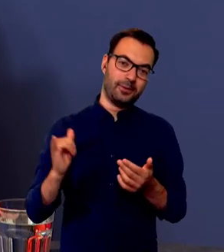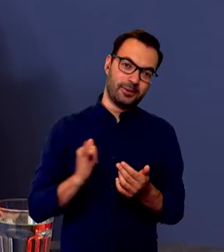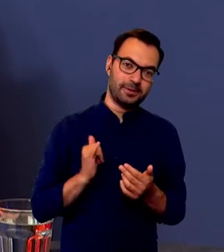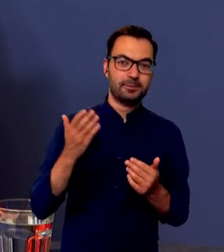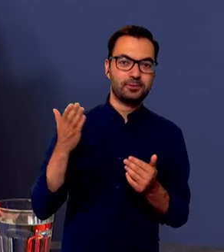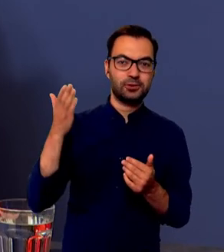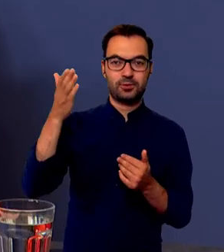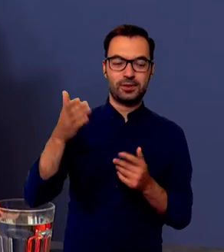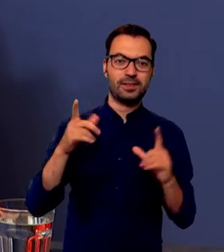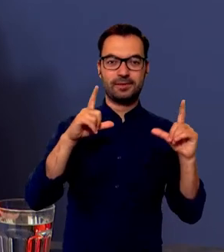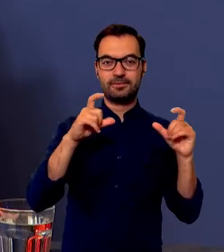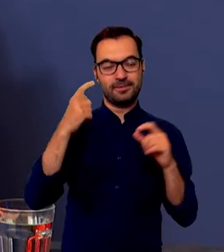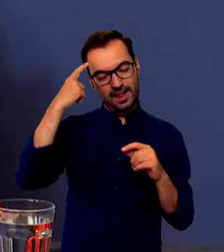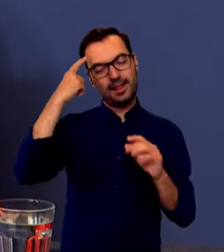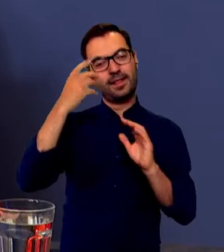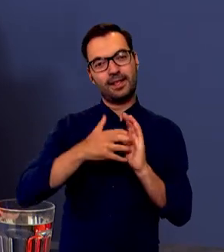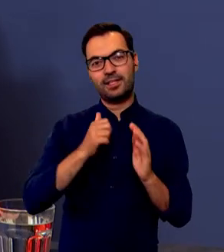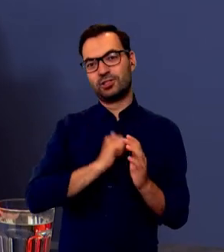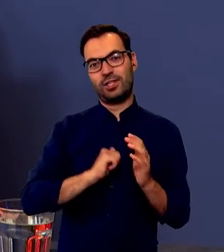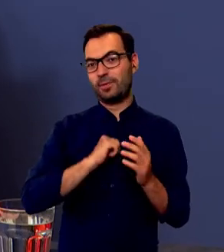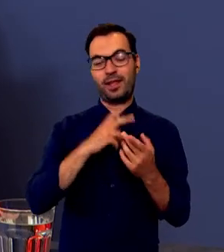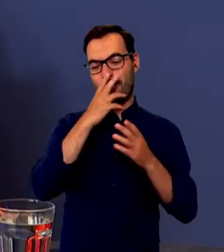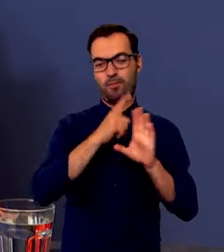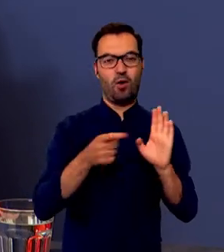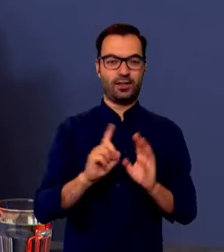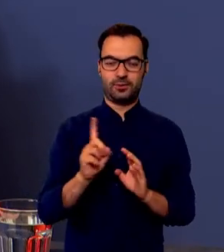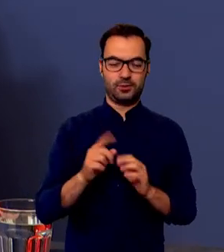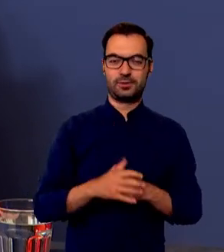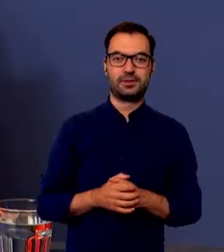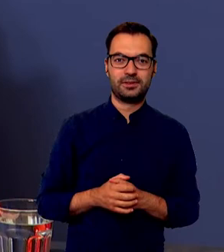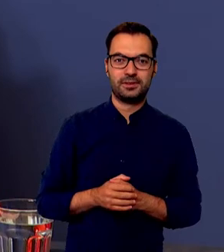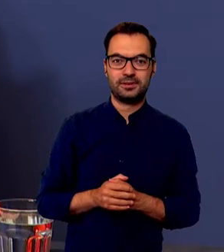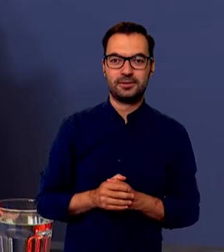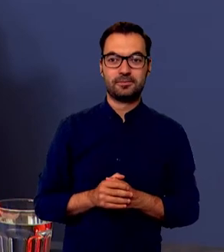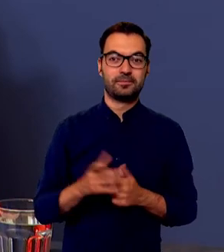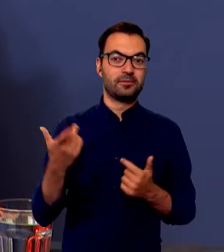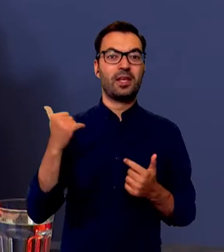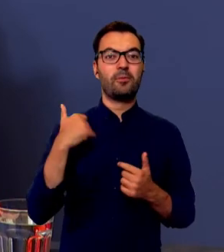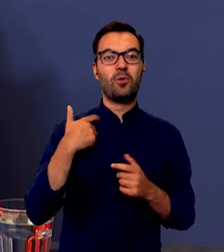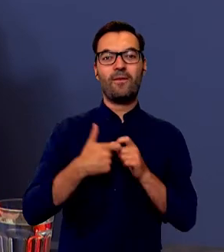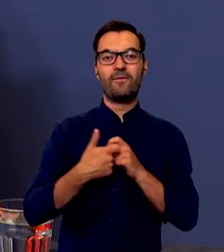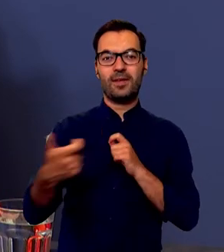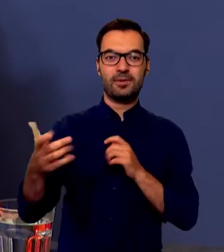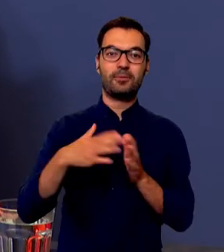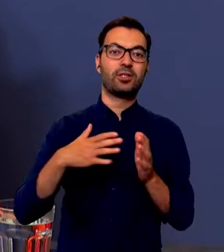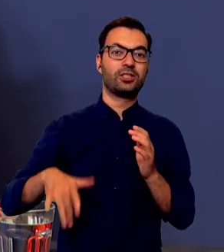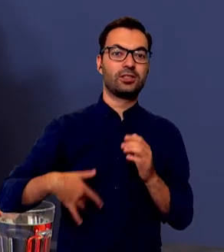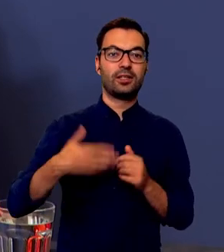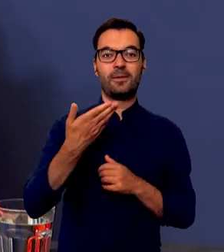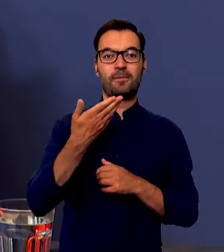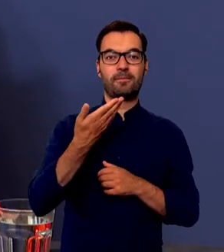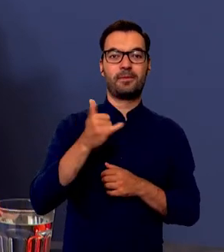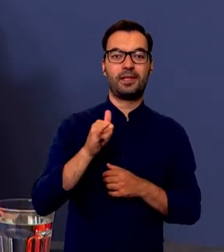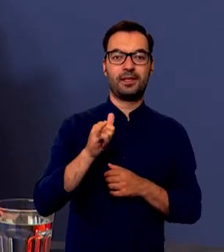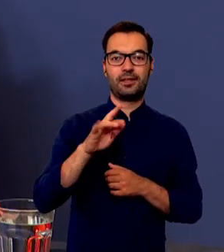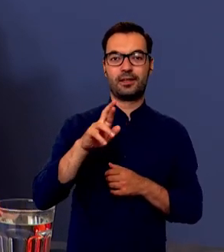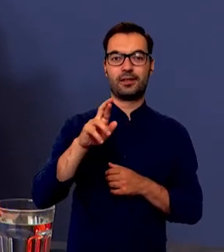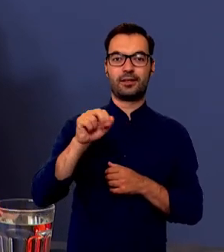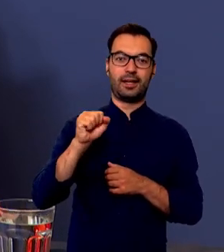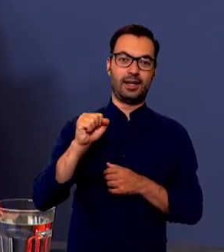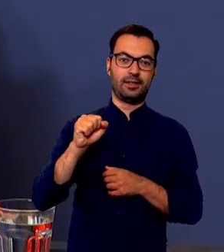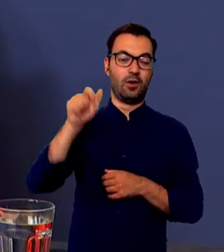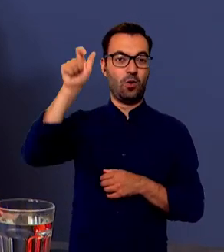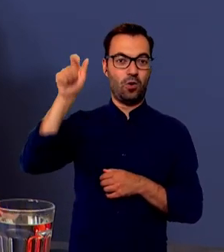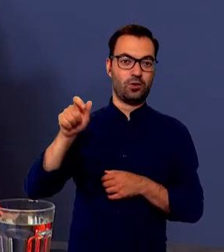przyszłość, chociażby do wspominania dla siebie, nie do pokazywania publicznie jakieś zdjęcia pokazujące chociażby księżniczkę Mirę. To jedna z głównych